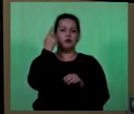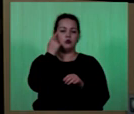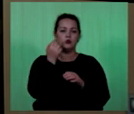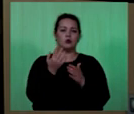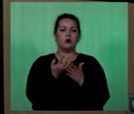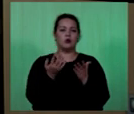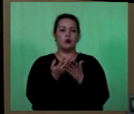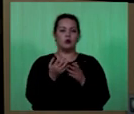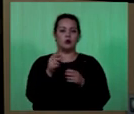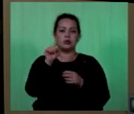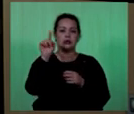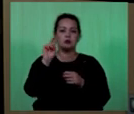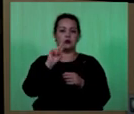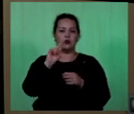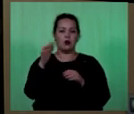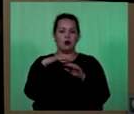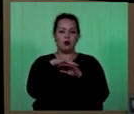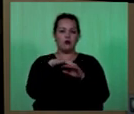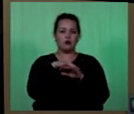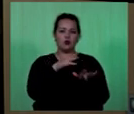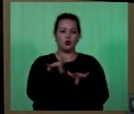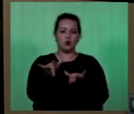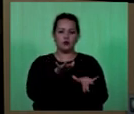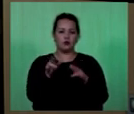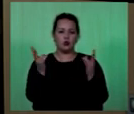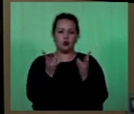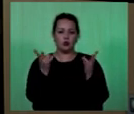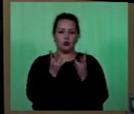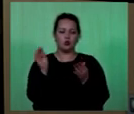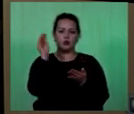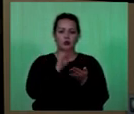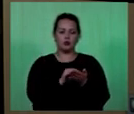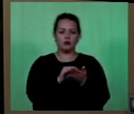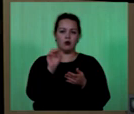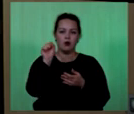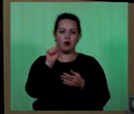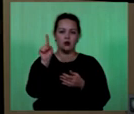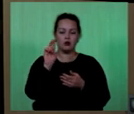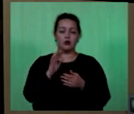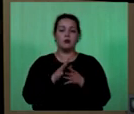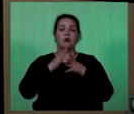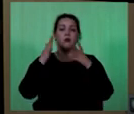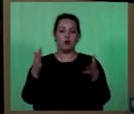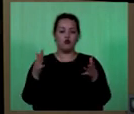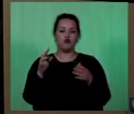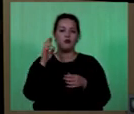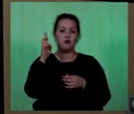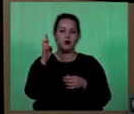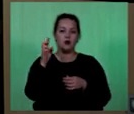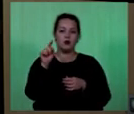какой знак арифметического действия на нужно вставить а знак больше b